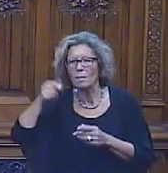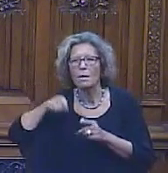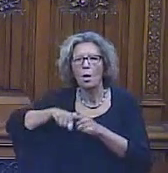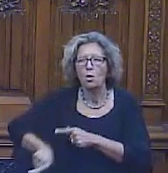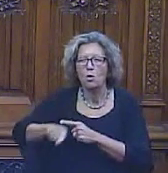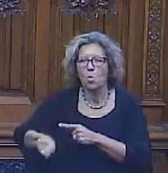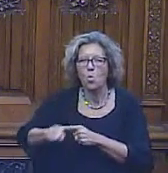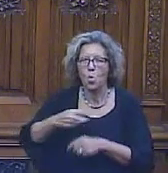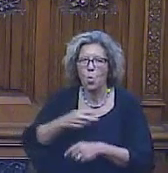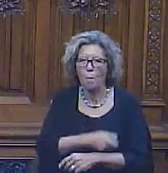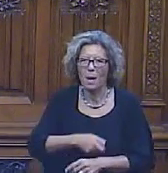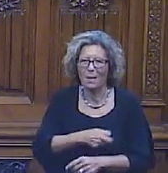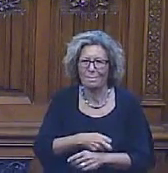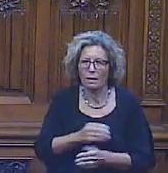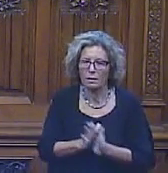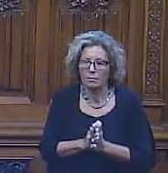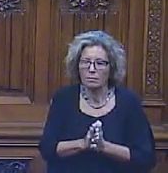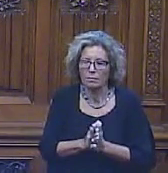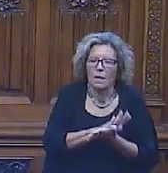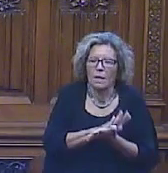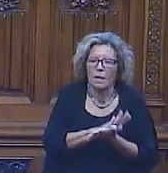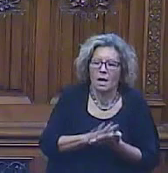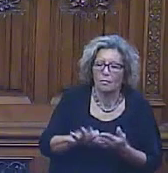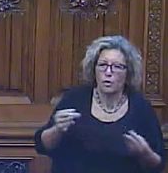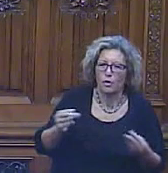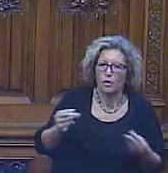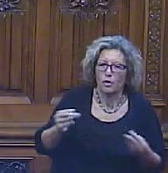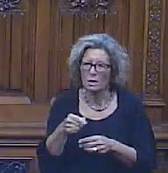Lulu-Partei. Aus dem einfachen Grund,